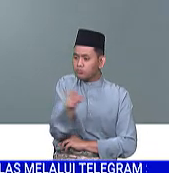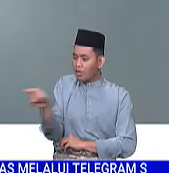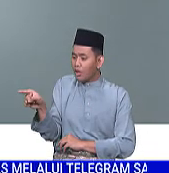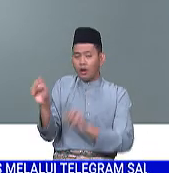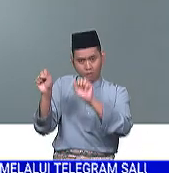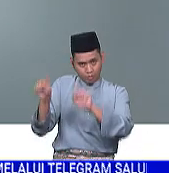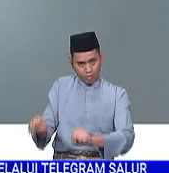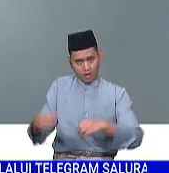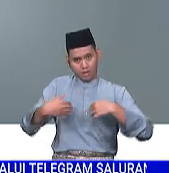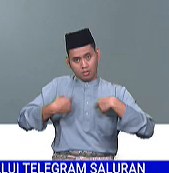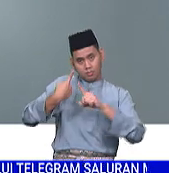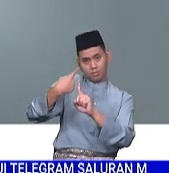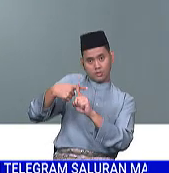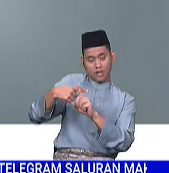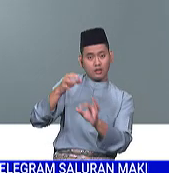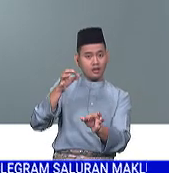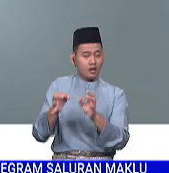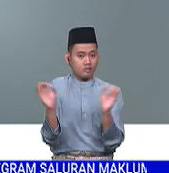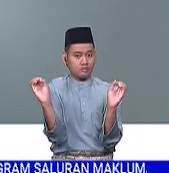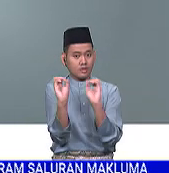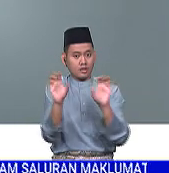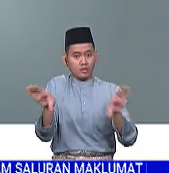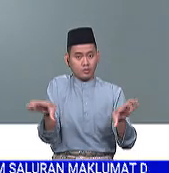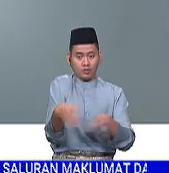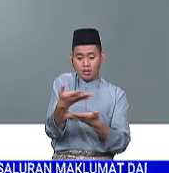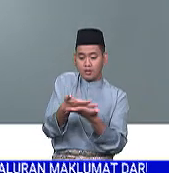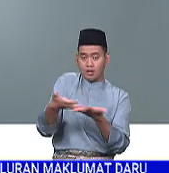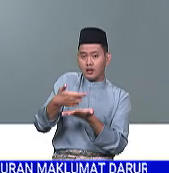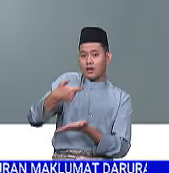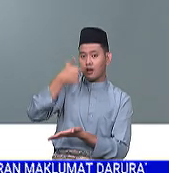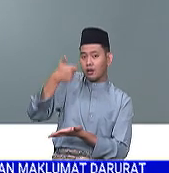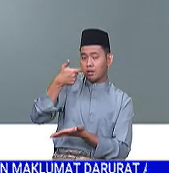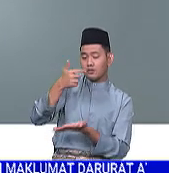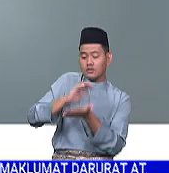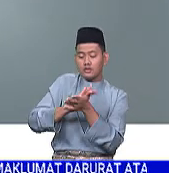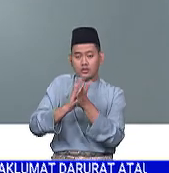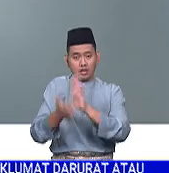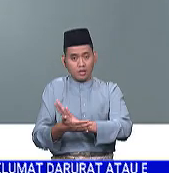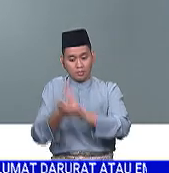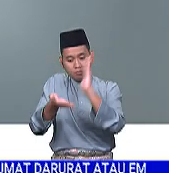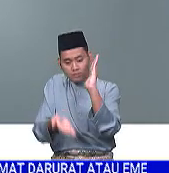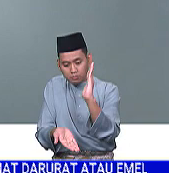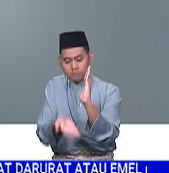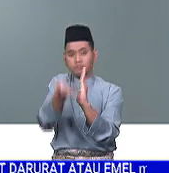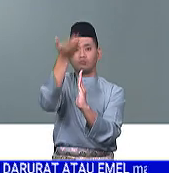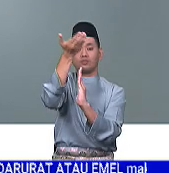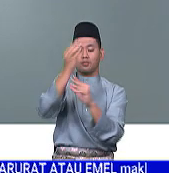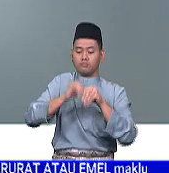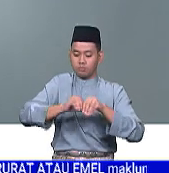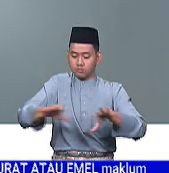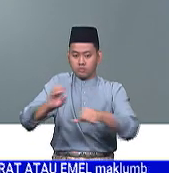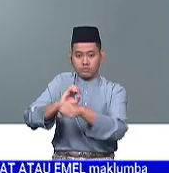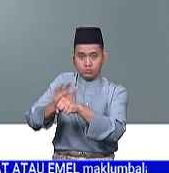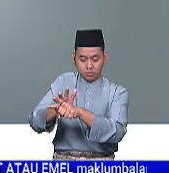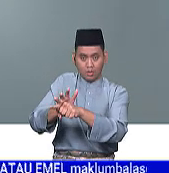positif selagi tidak membuat test. Maka dengan itu, dengan peningkatan kes ini, maka kapasiti